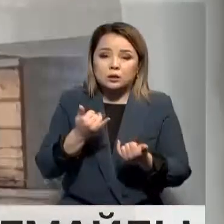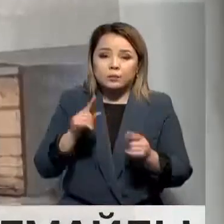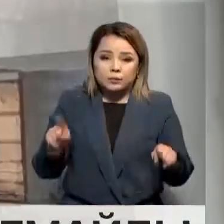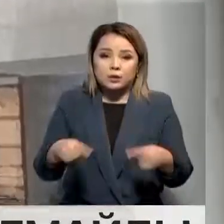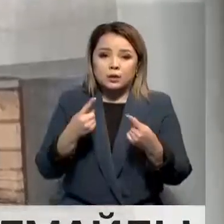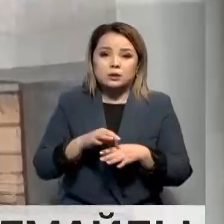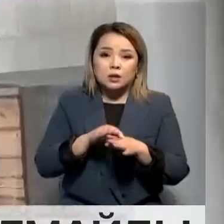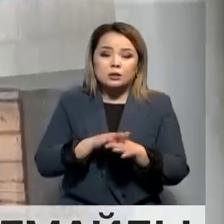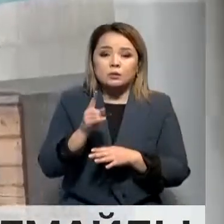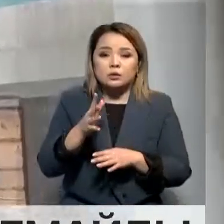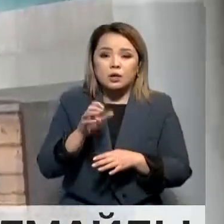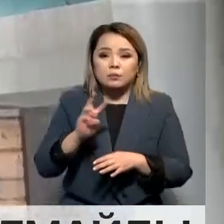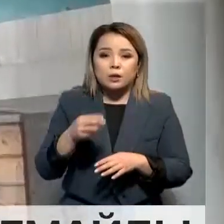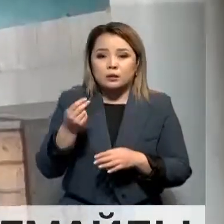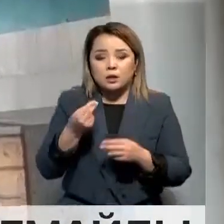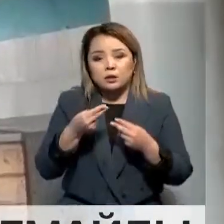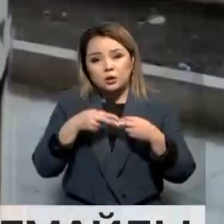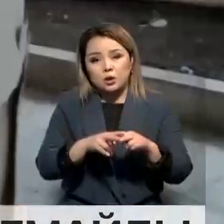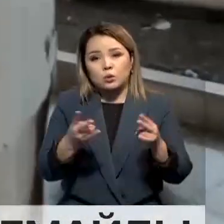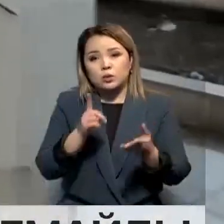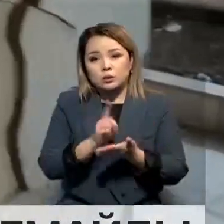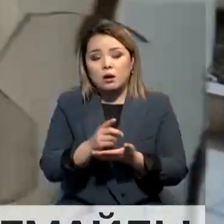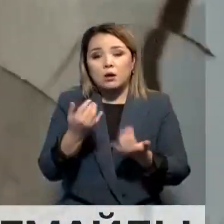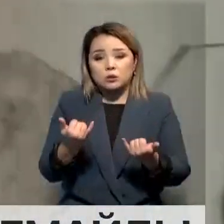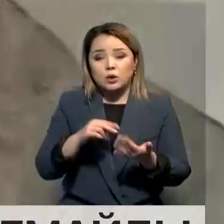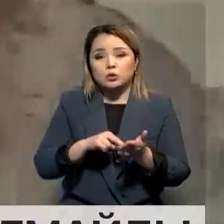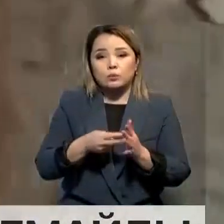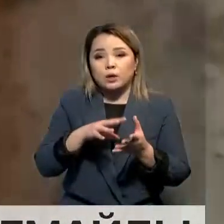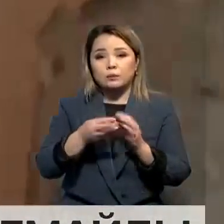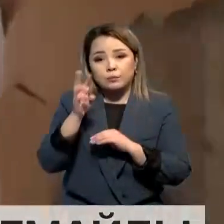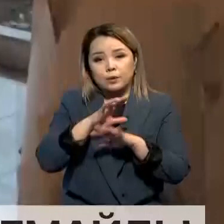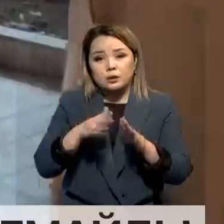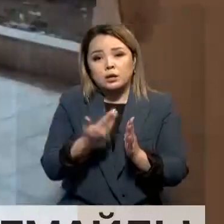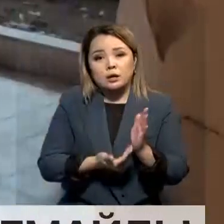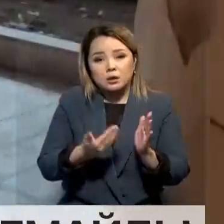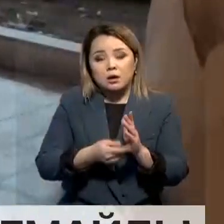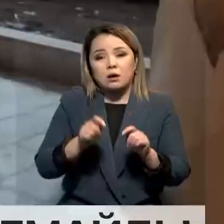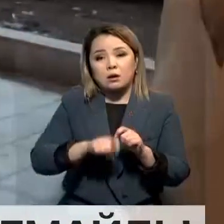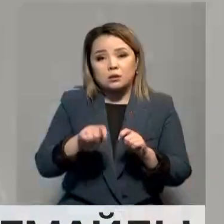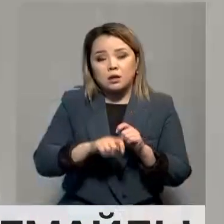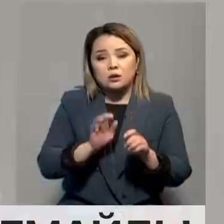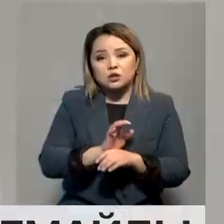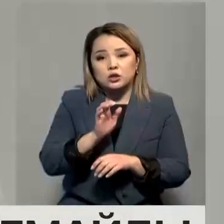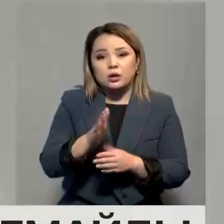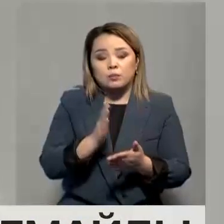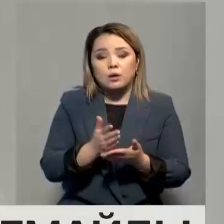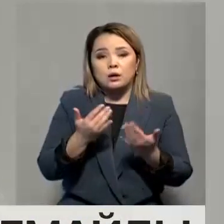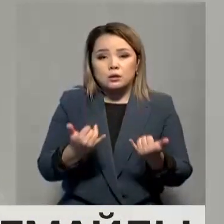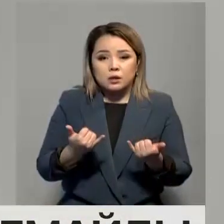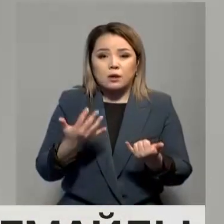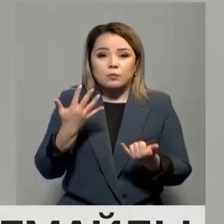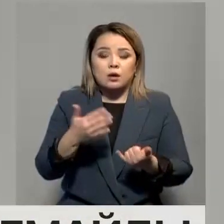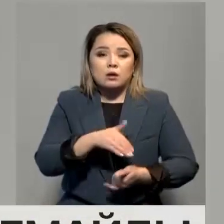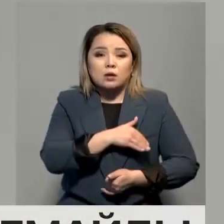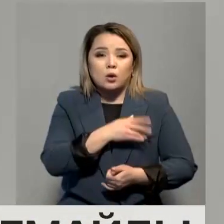қалпына келтіру үшін 1,5 миллиард теңгеге жуық қаржы қажет. Қазір оның жобасы мемлекеттік сараптама қарауына жіберілген. Мінекі қазір 5